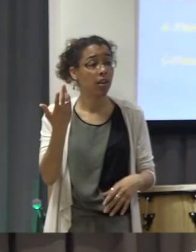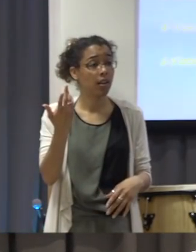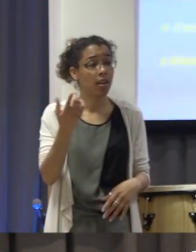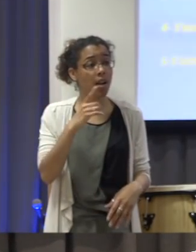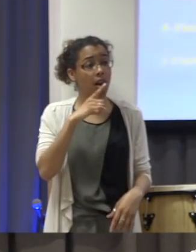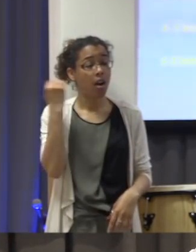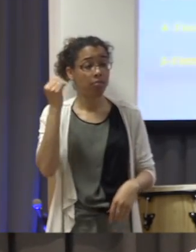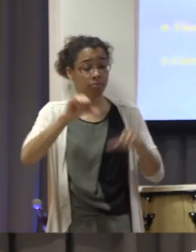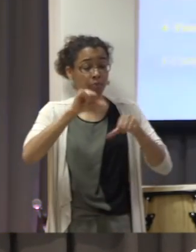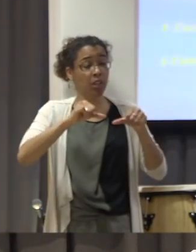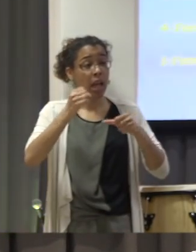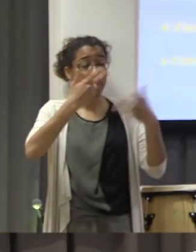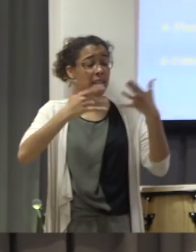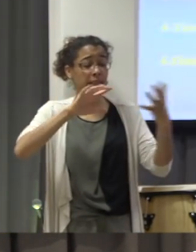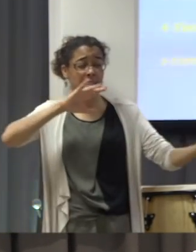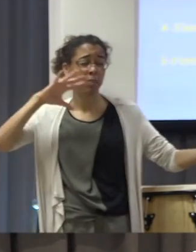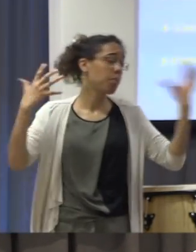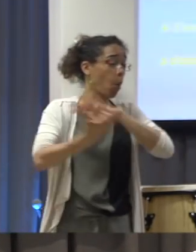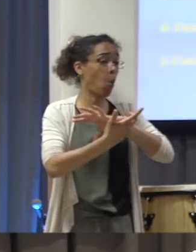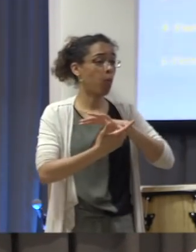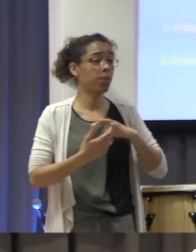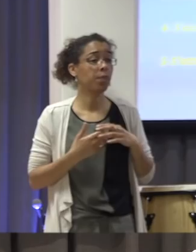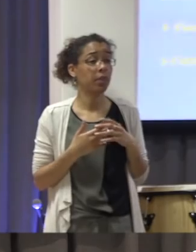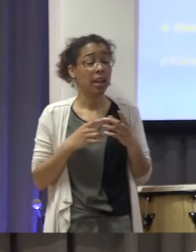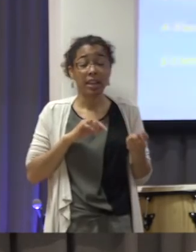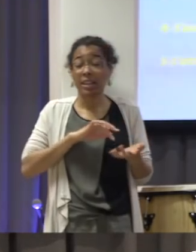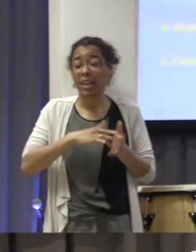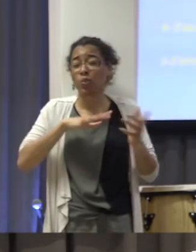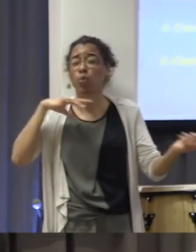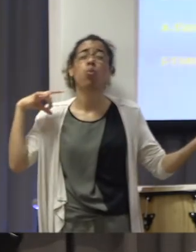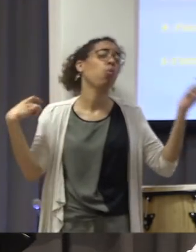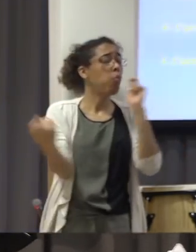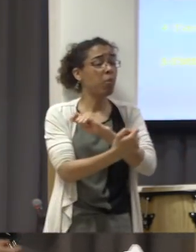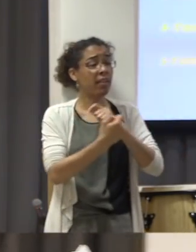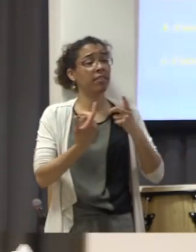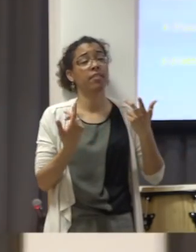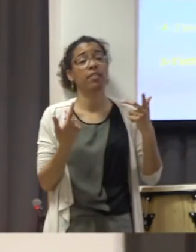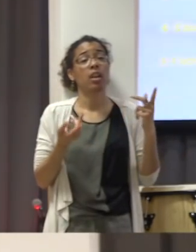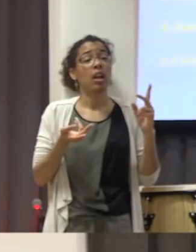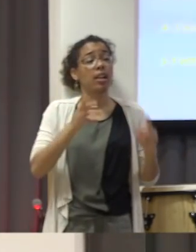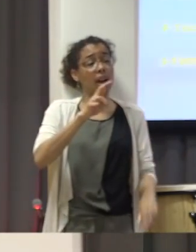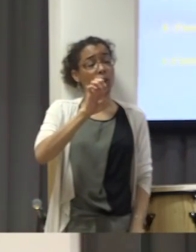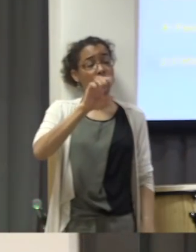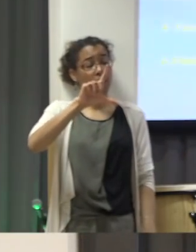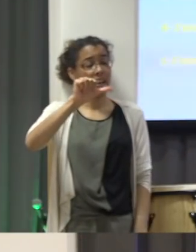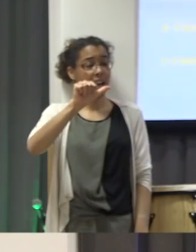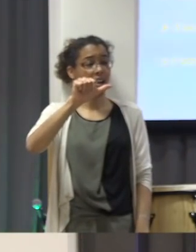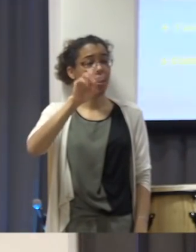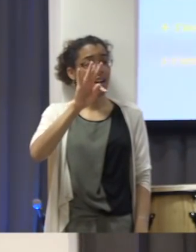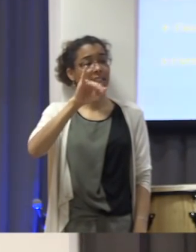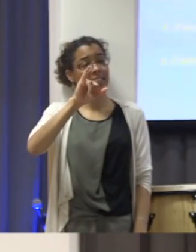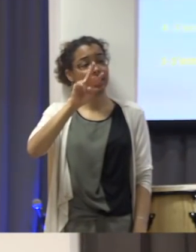qui a révolutionné les mathématiques. Alléluia. Qui a tout révolutionné. La relativité, vous savez bien. Mais qu'est-ce qu'il a